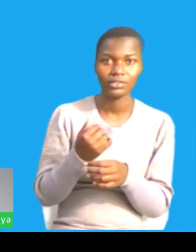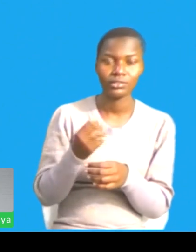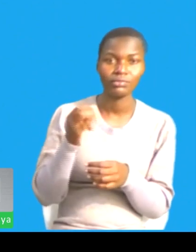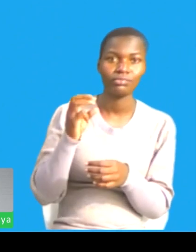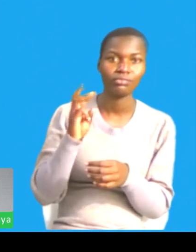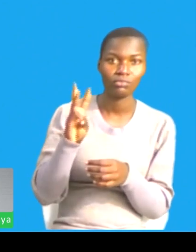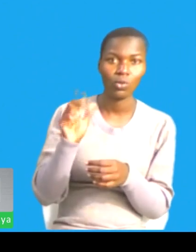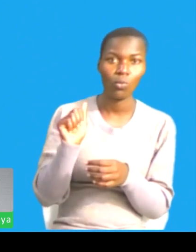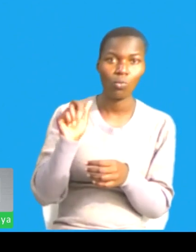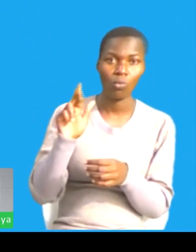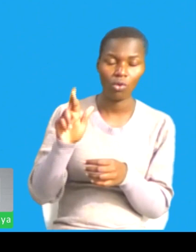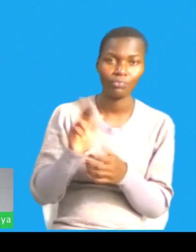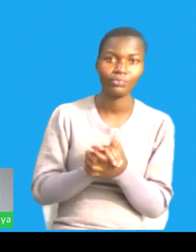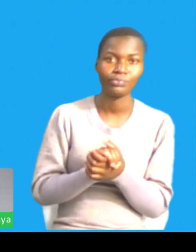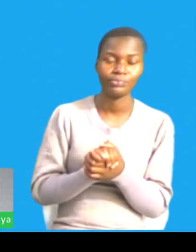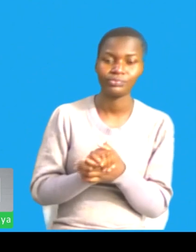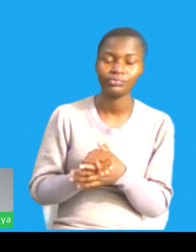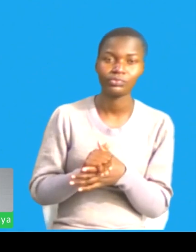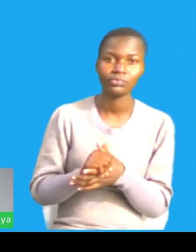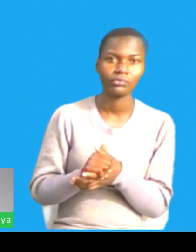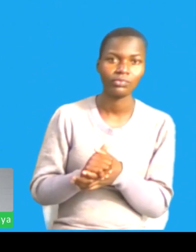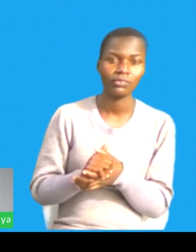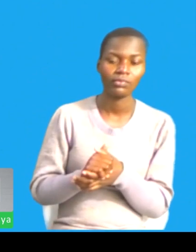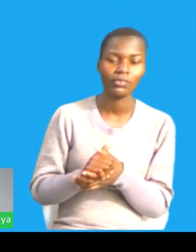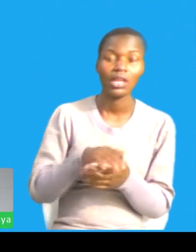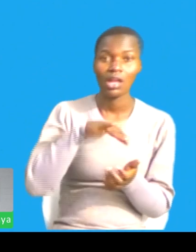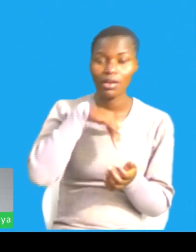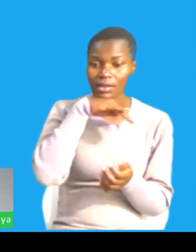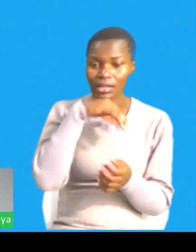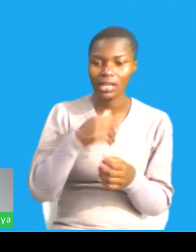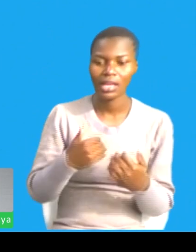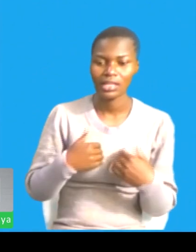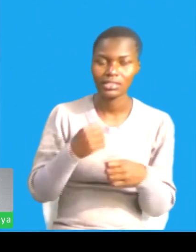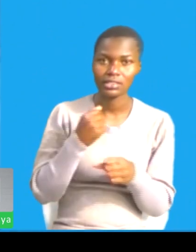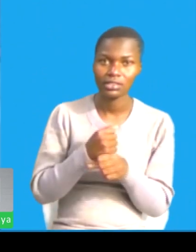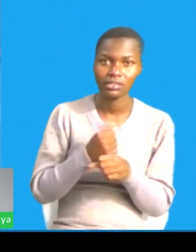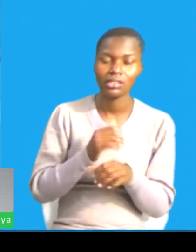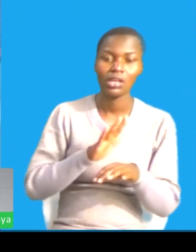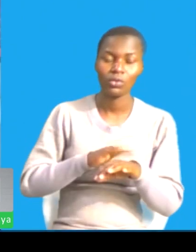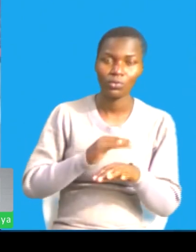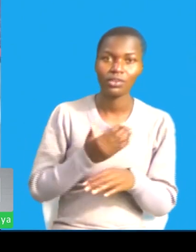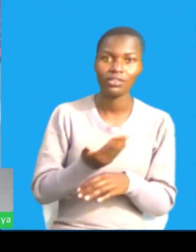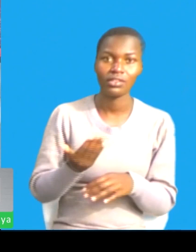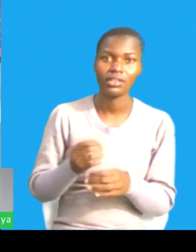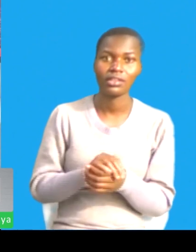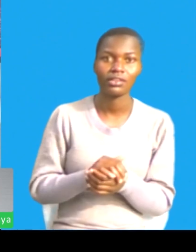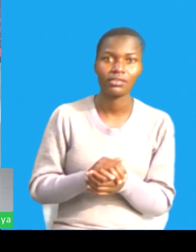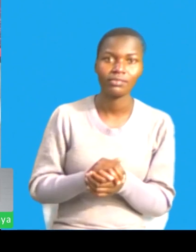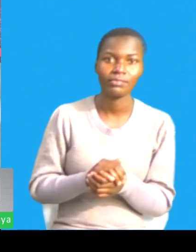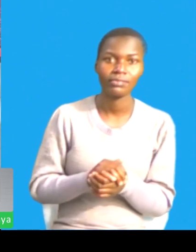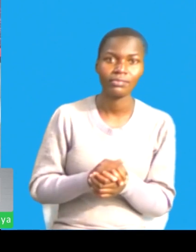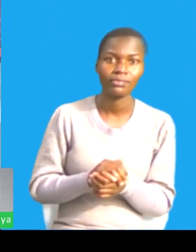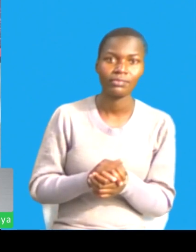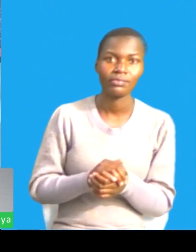wanataka kufanya hiyo demo ni kama ni vita wamedeclare. So Raila has done a good thing kuita procession. Yes, I think even the rest of them